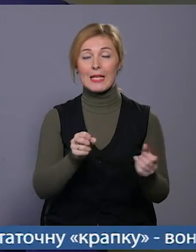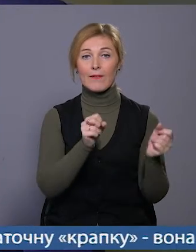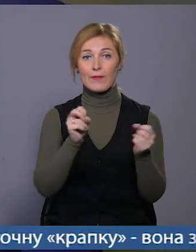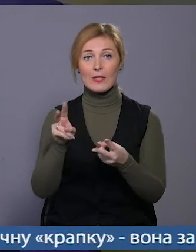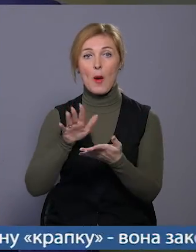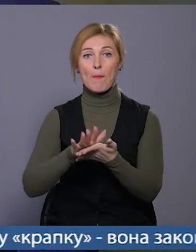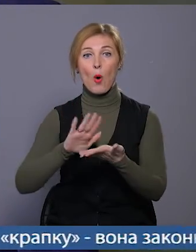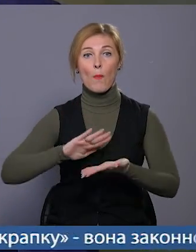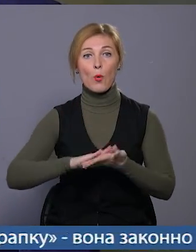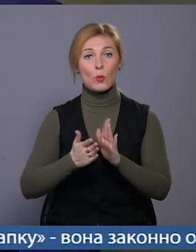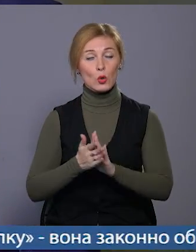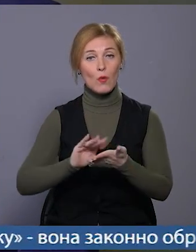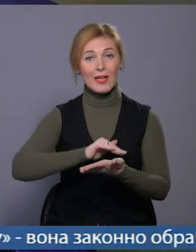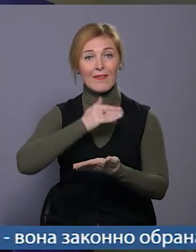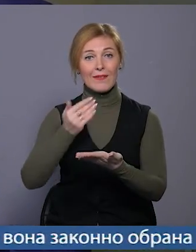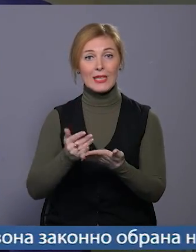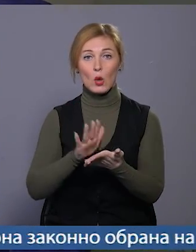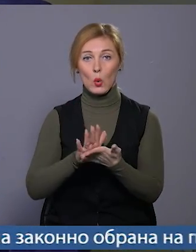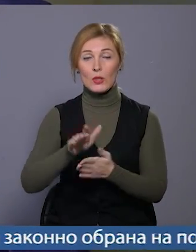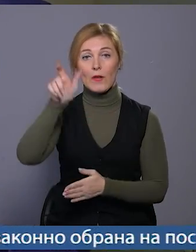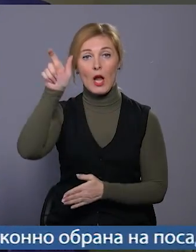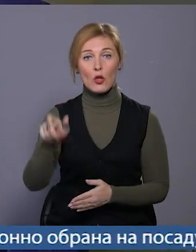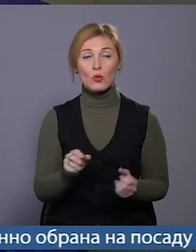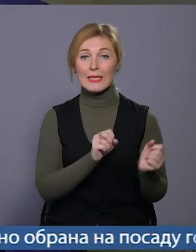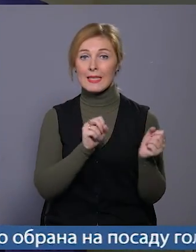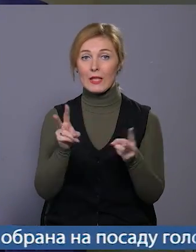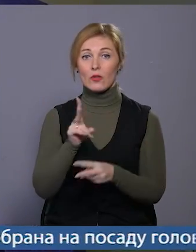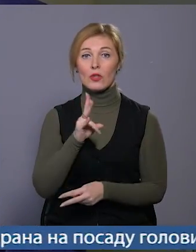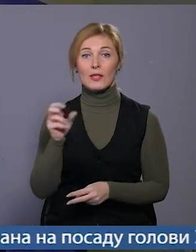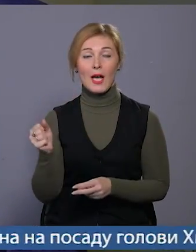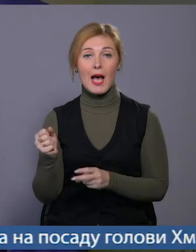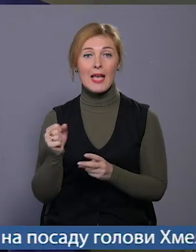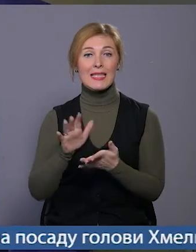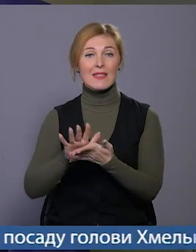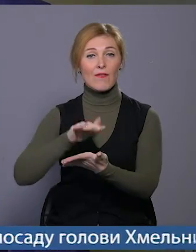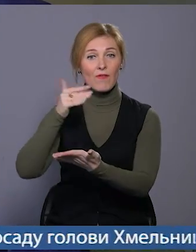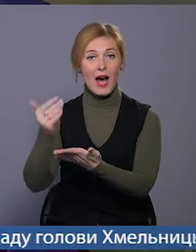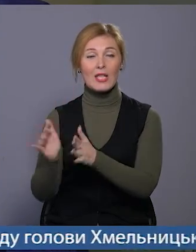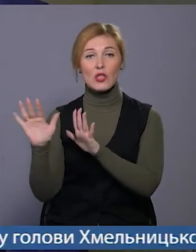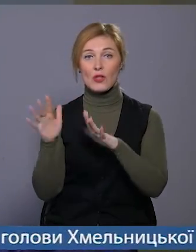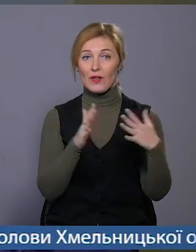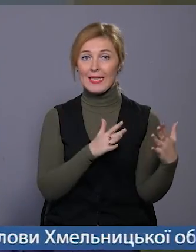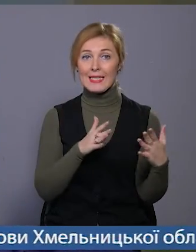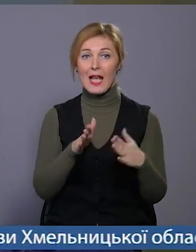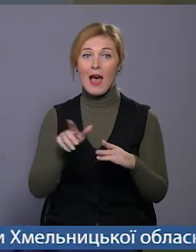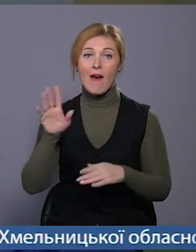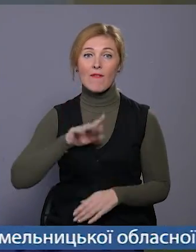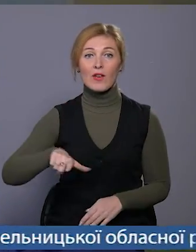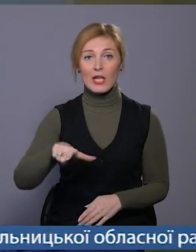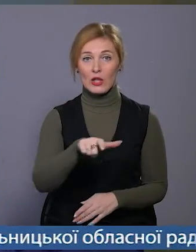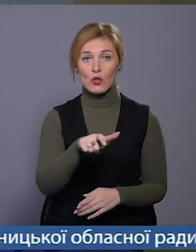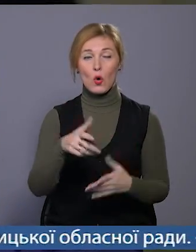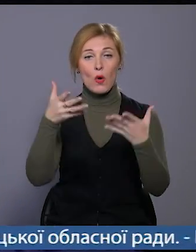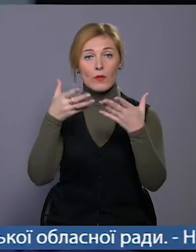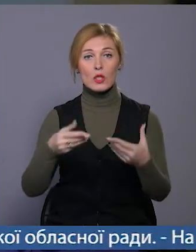побутових відходів. На жаль, люди його скидають на стихійні сміттєзвалища, у ліс, в річку, в став. Вже весною